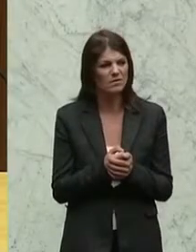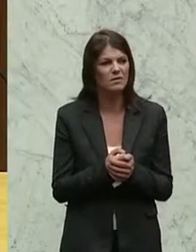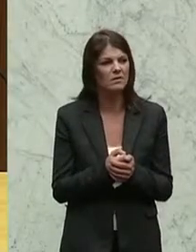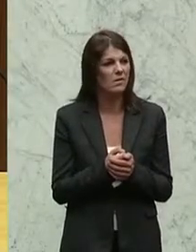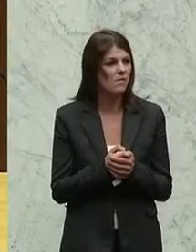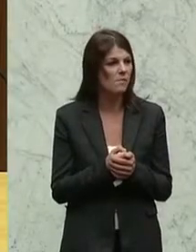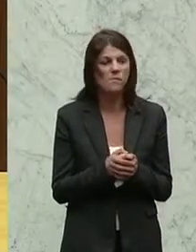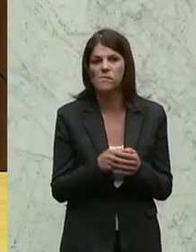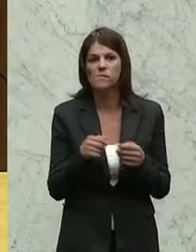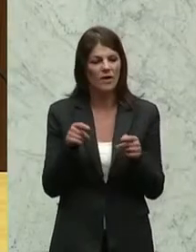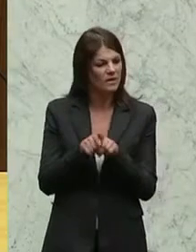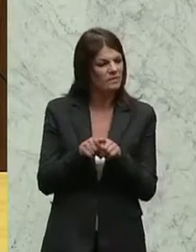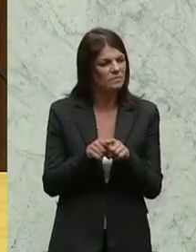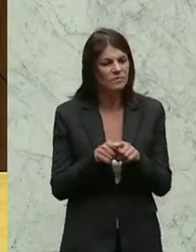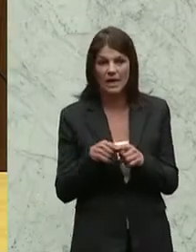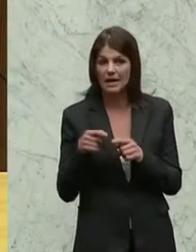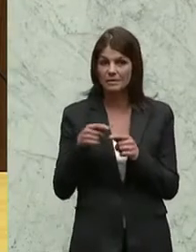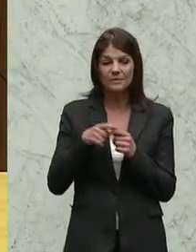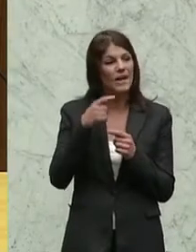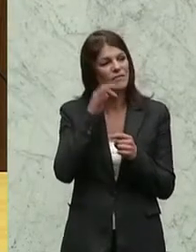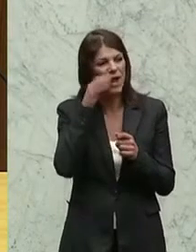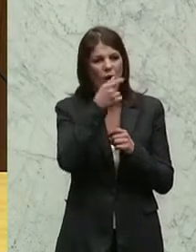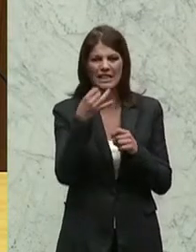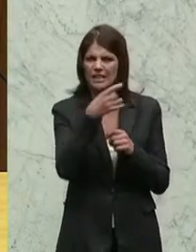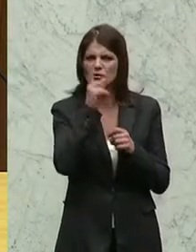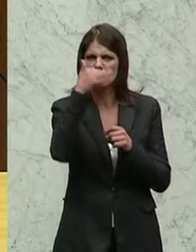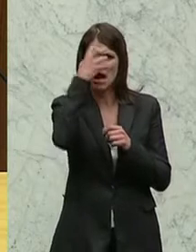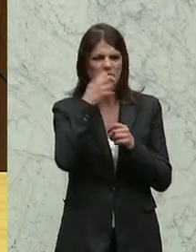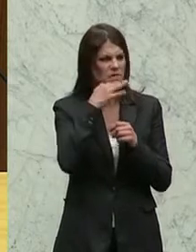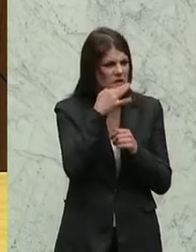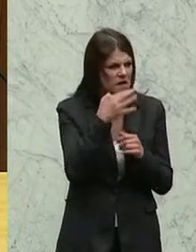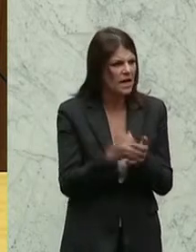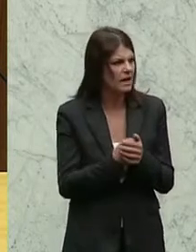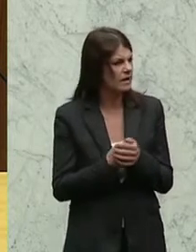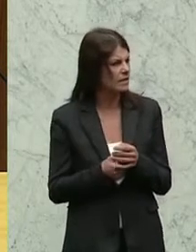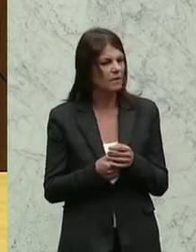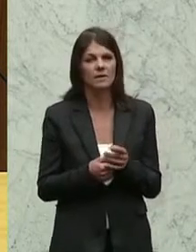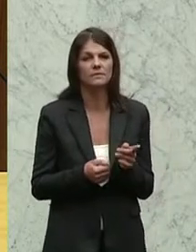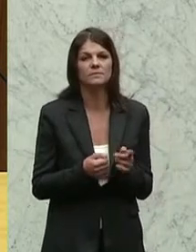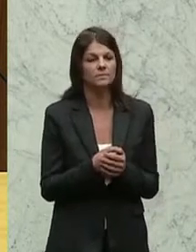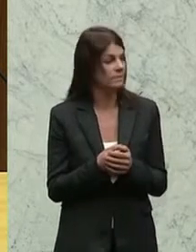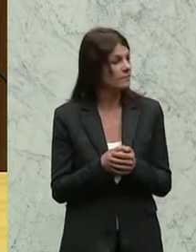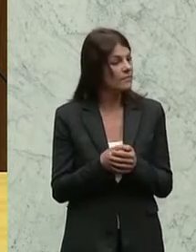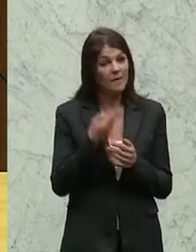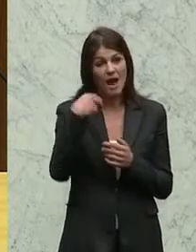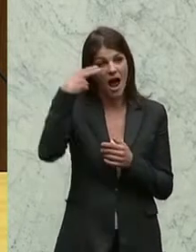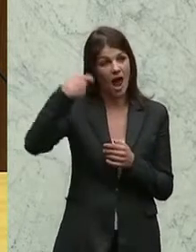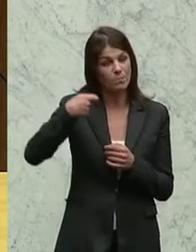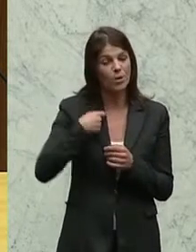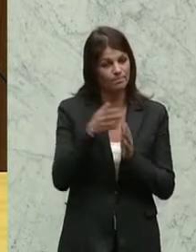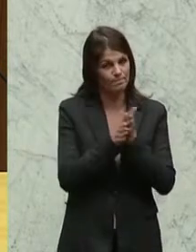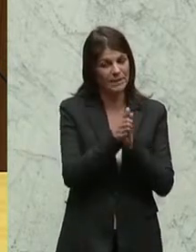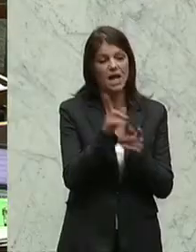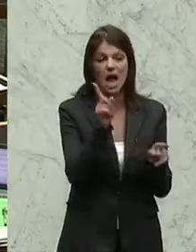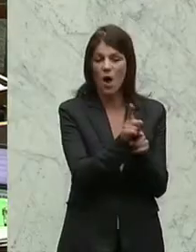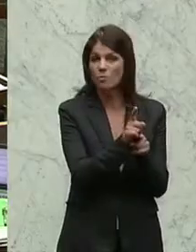überheblich, wie es nur so ein alter roter Bonze sein kann, die Frau Dietrich soll ernsthaft reden, Statt über einen Vierten. Herr Abgeordneter, ich würde auch Sie